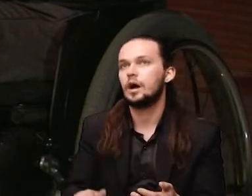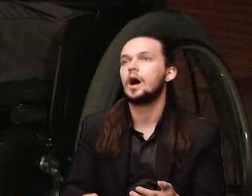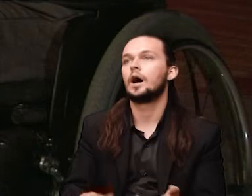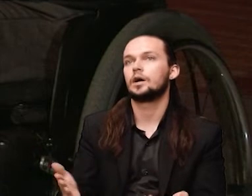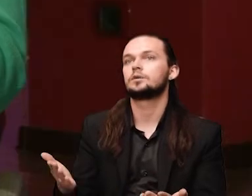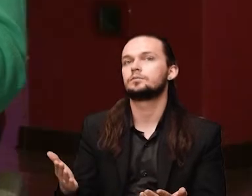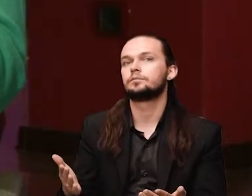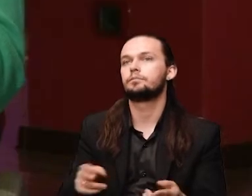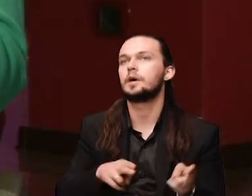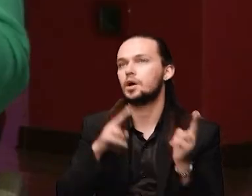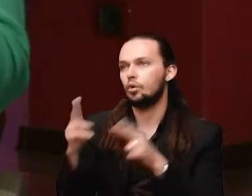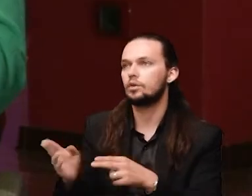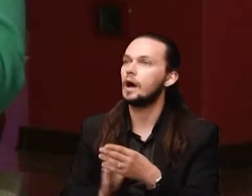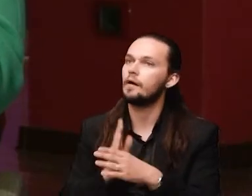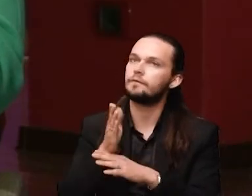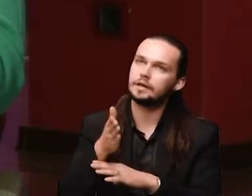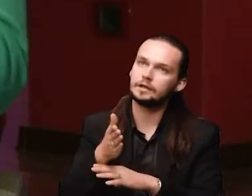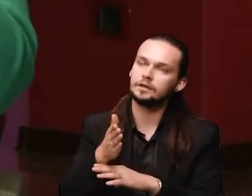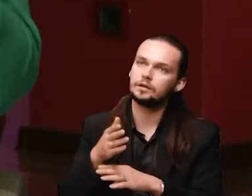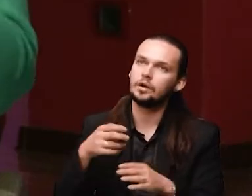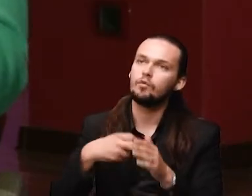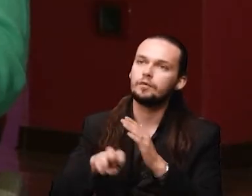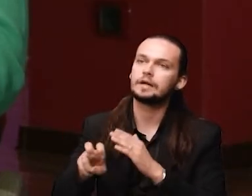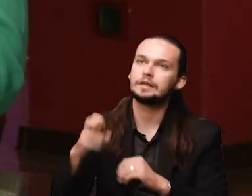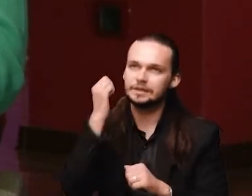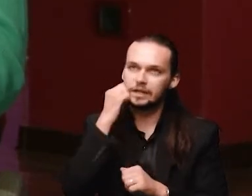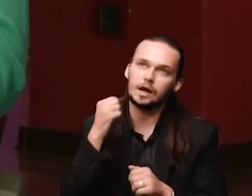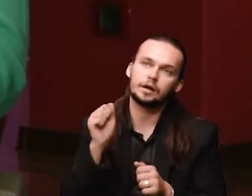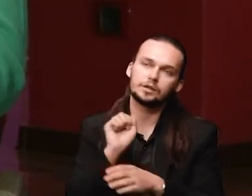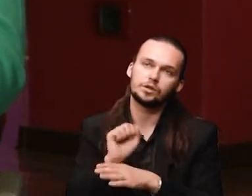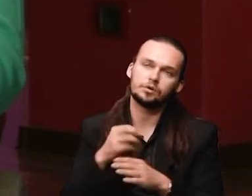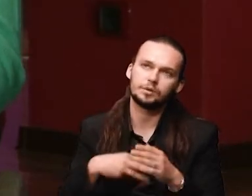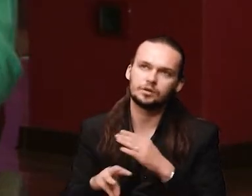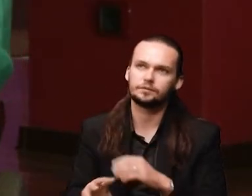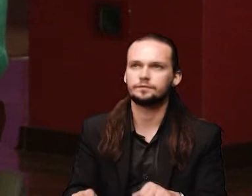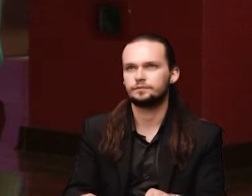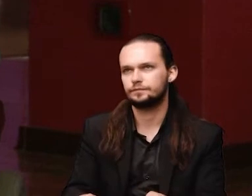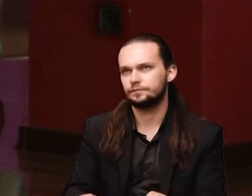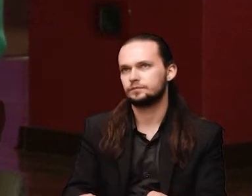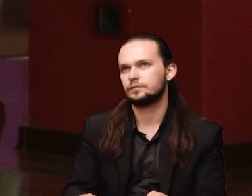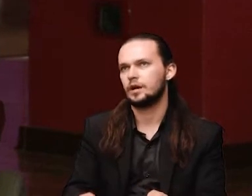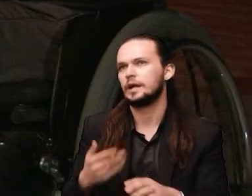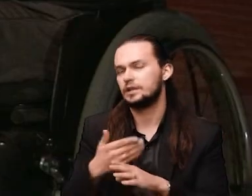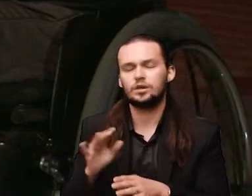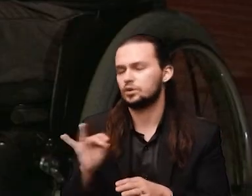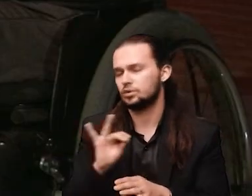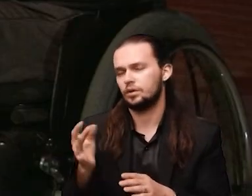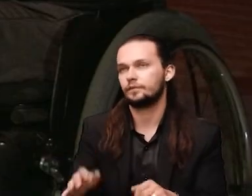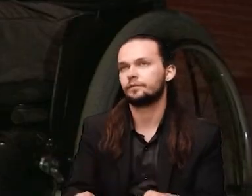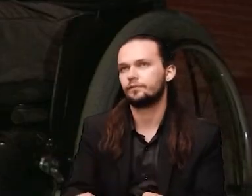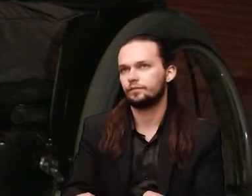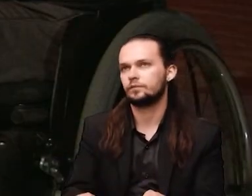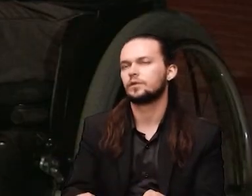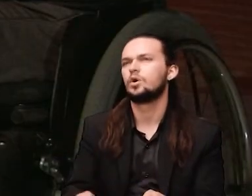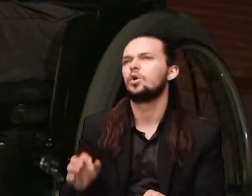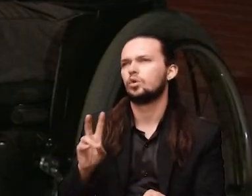я поеду и приеду? А переходы? А выходы в старых метрополитенах? Это вообще, мне кажется, отдельная история. Вот это отдельная история, тем не менее, все-таки